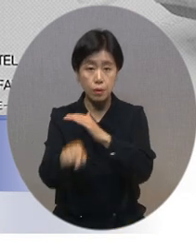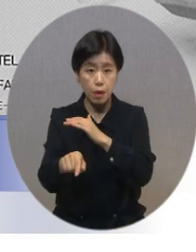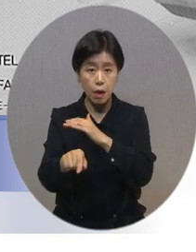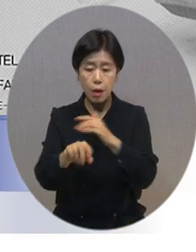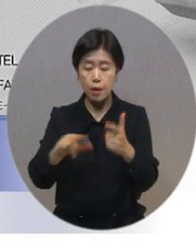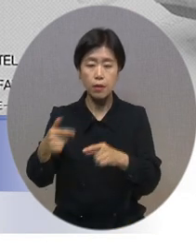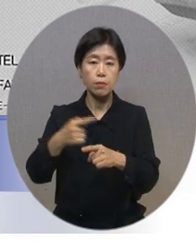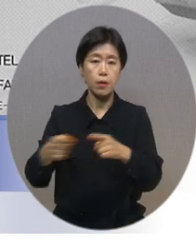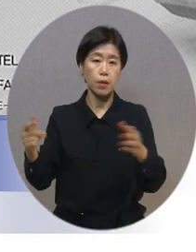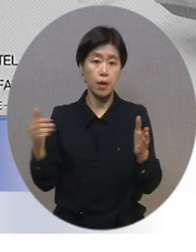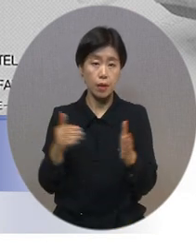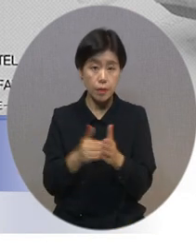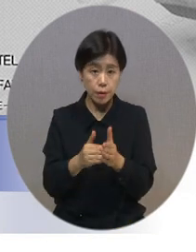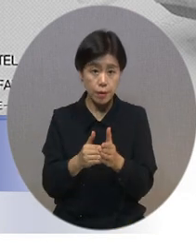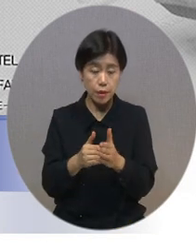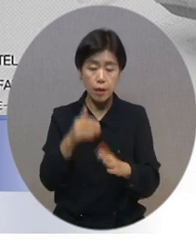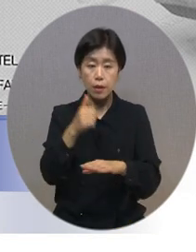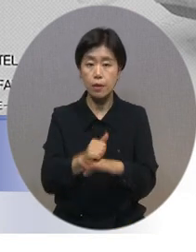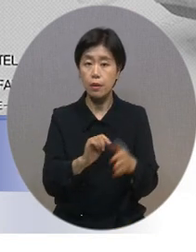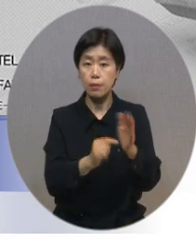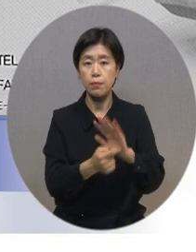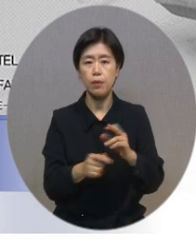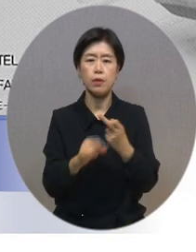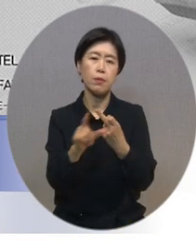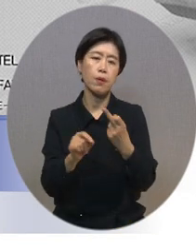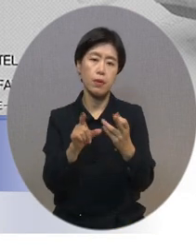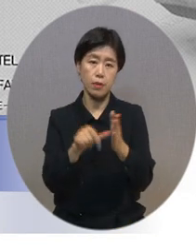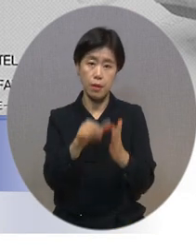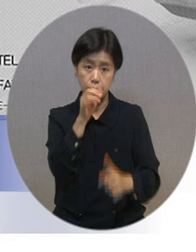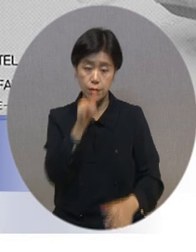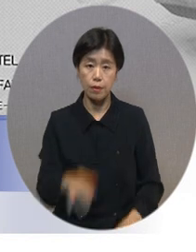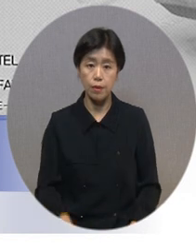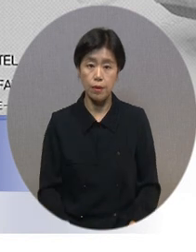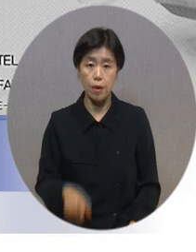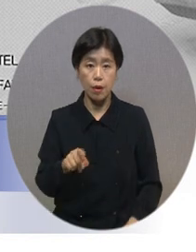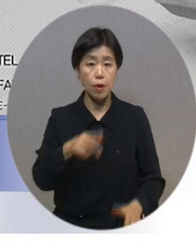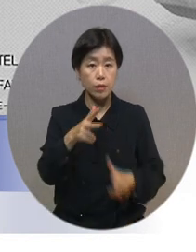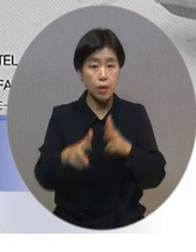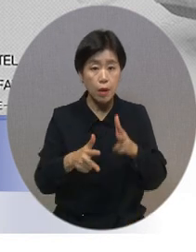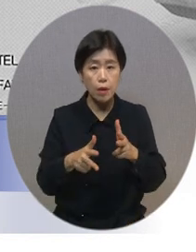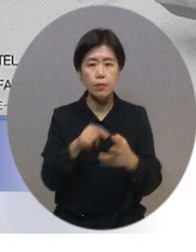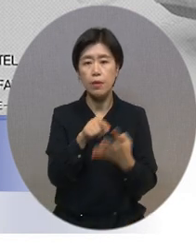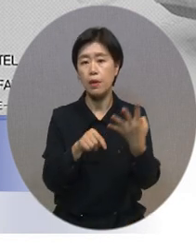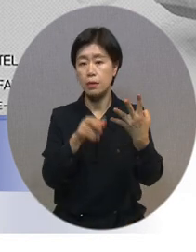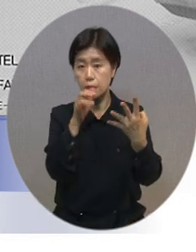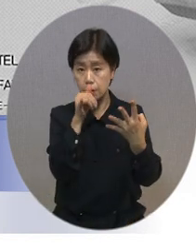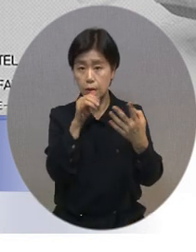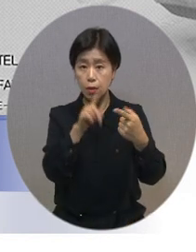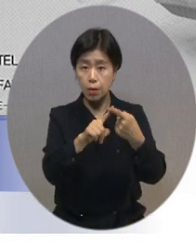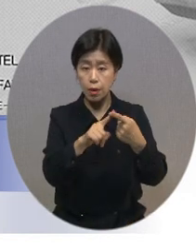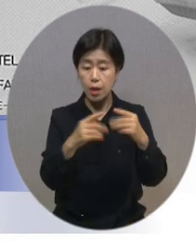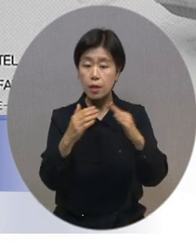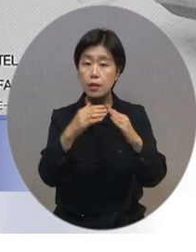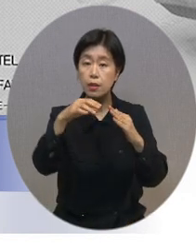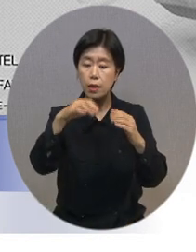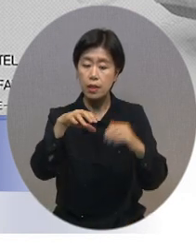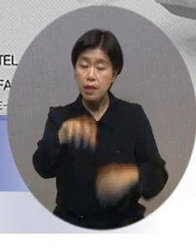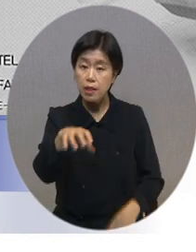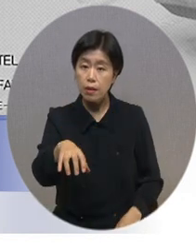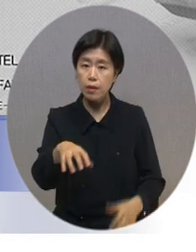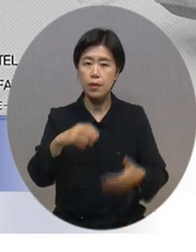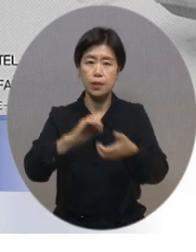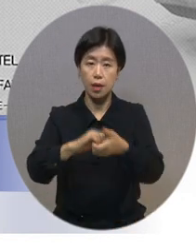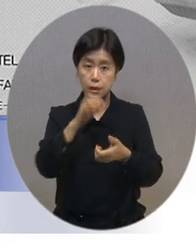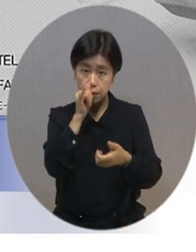12월 중 결과를 발표할 예정입니다 공모 사업 유형은 네 가지 유형으로 지역 제한형 특화 주택과